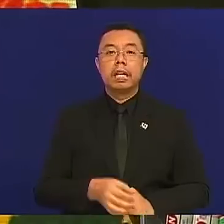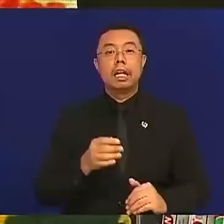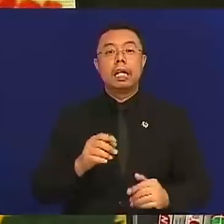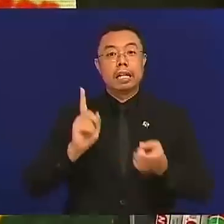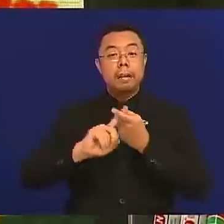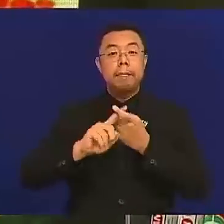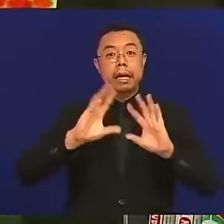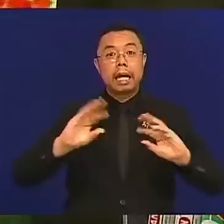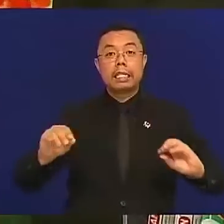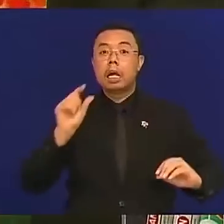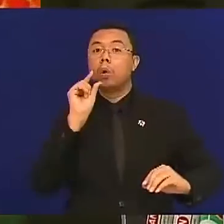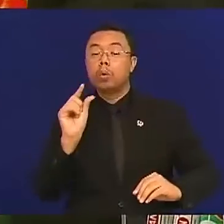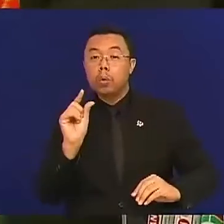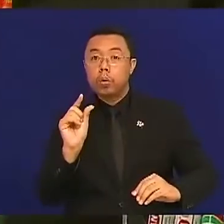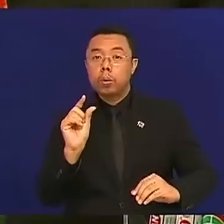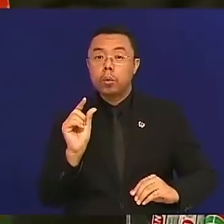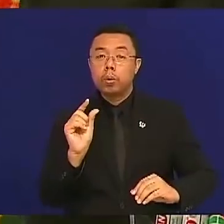Kawan sekerja untuk